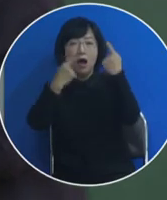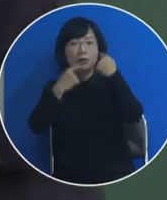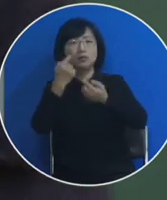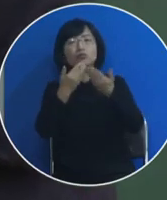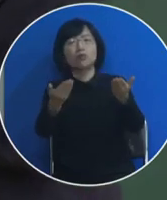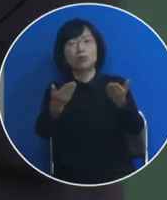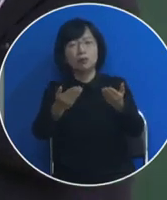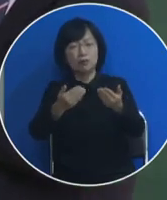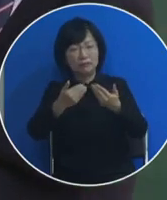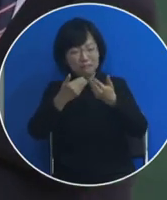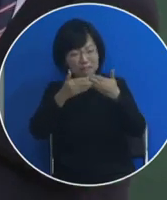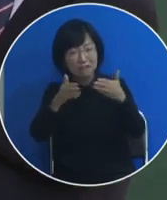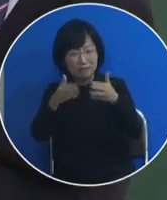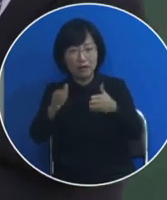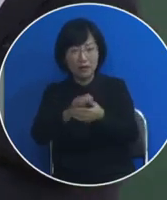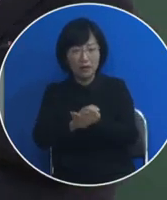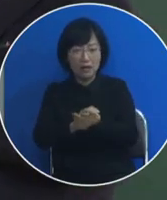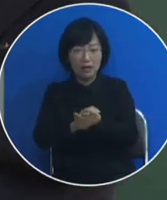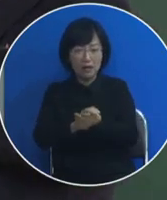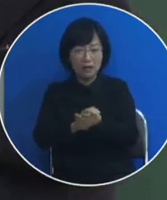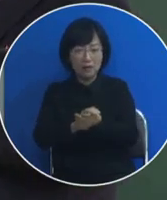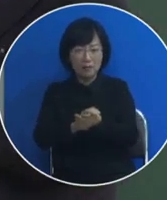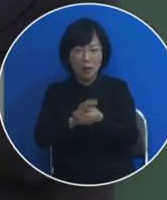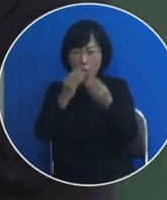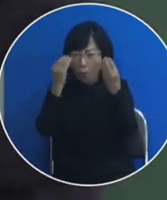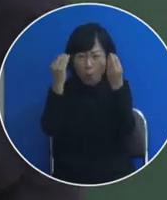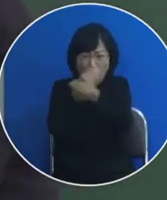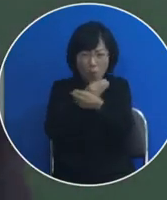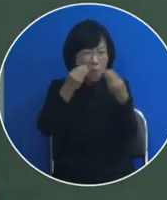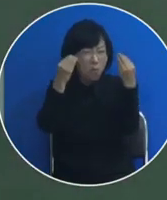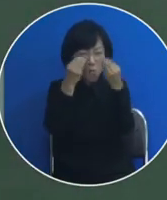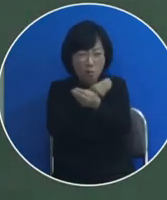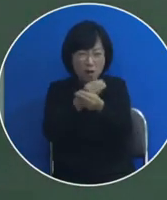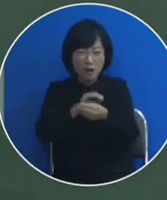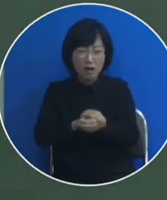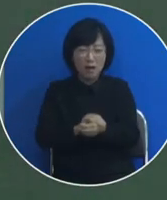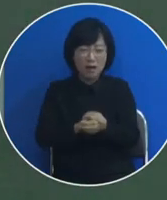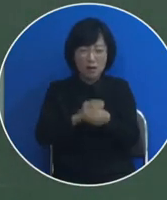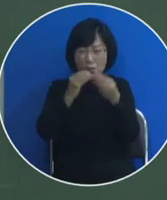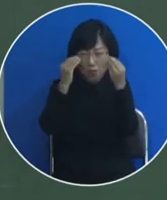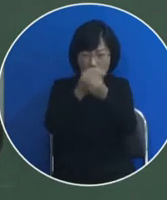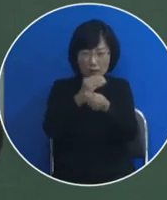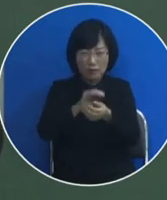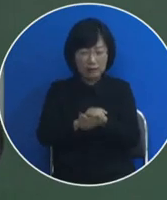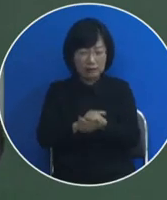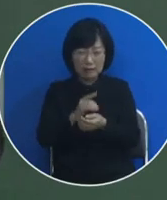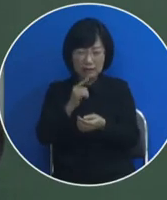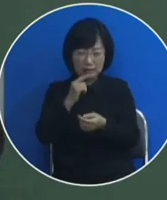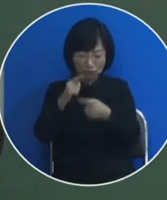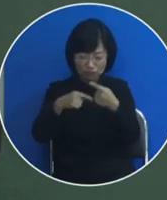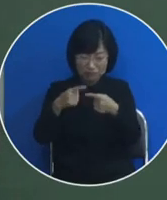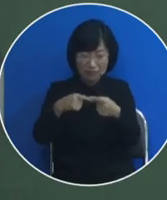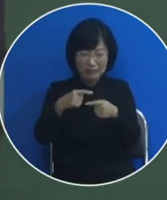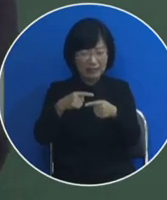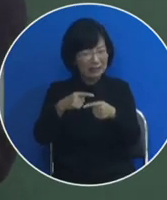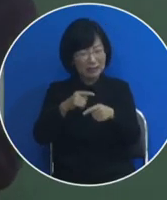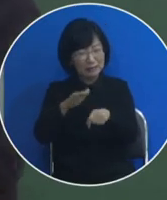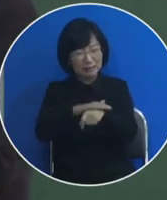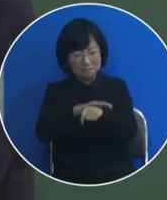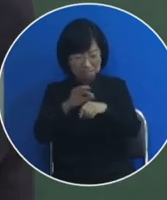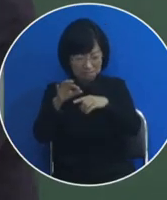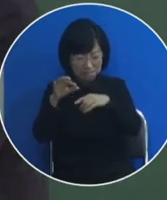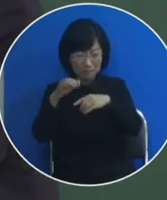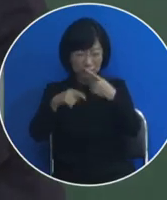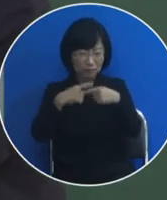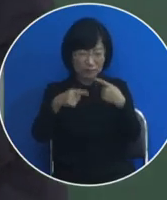scars to others. 근데 막 오해 많은 사람 보면요, 노상 오해마야. 똑같은 말인데도 오해되게 막 이렇게. And if you see people who are filled with misunderstanding, they're